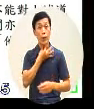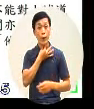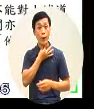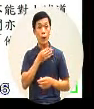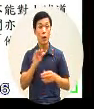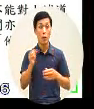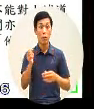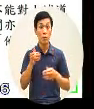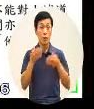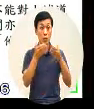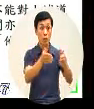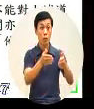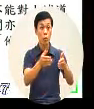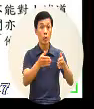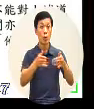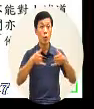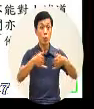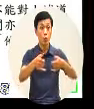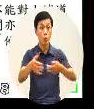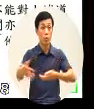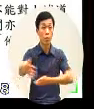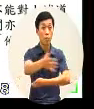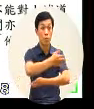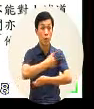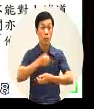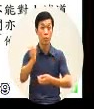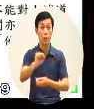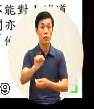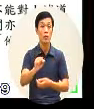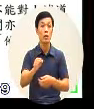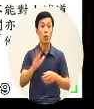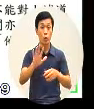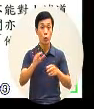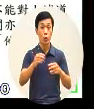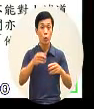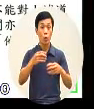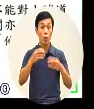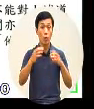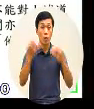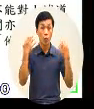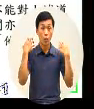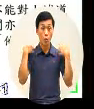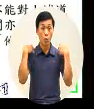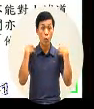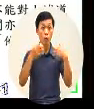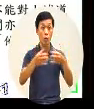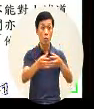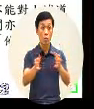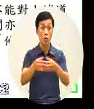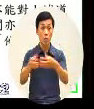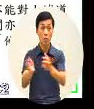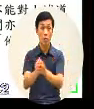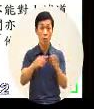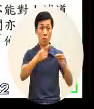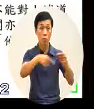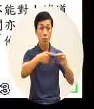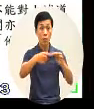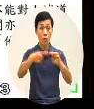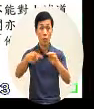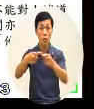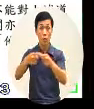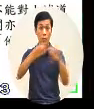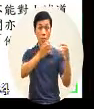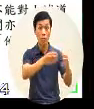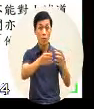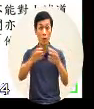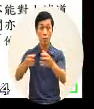收有关机关亦应定期限，筹措我们的财源，逐年办理后以他法来